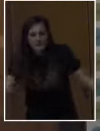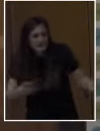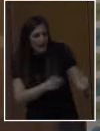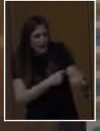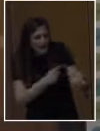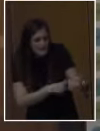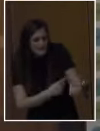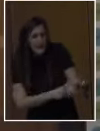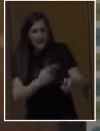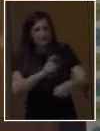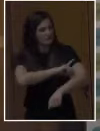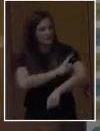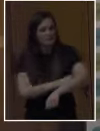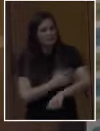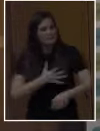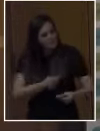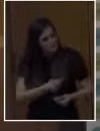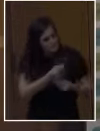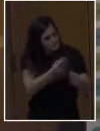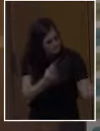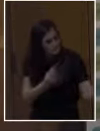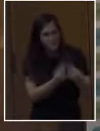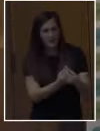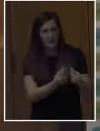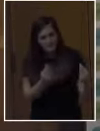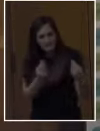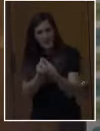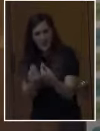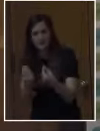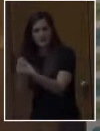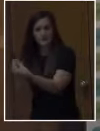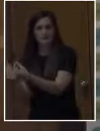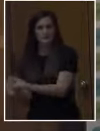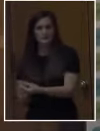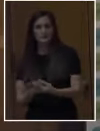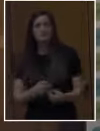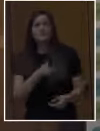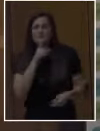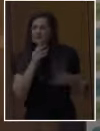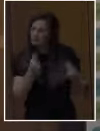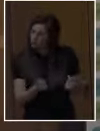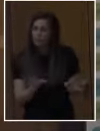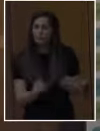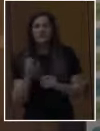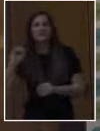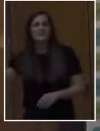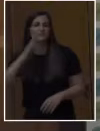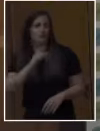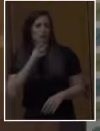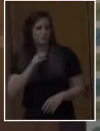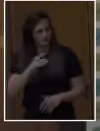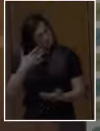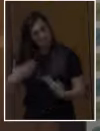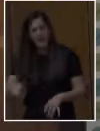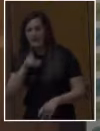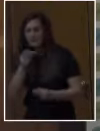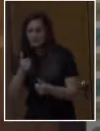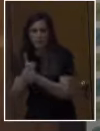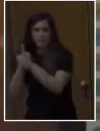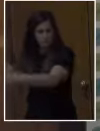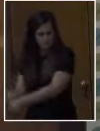του δώσει κάτι προσαρμοσμένο. Έχει ξεκινήσει ήδη με την εκμάθηση ξένων γλωσσών, θα συνεχίσει σε πολύ μεγαλύτερο βαθμό και στην